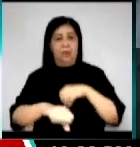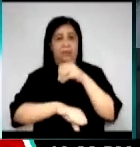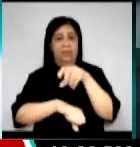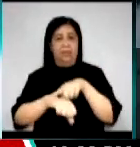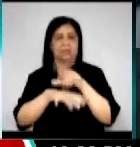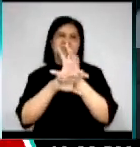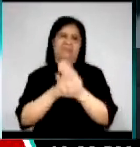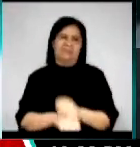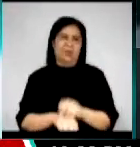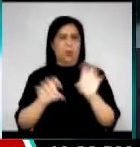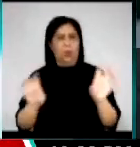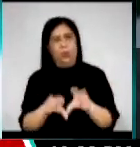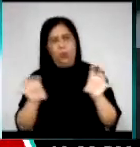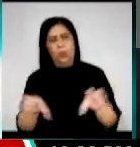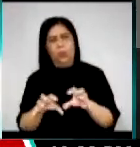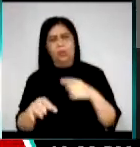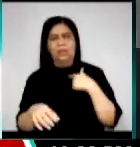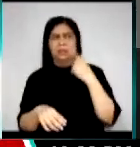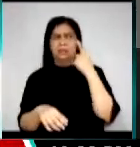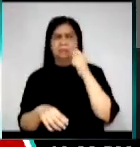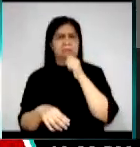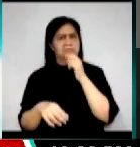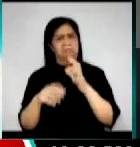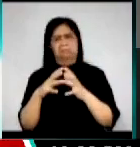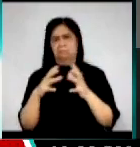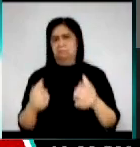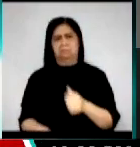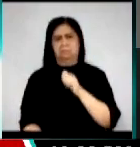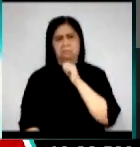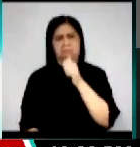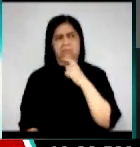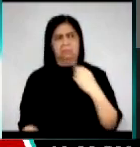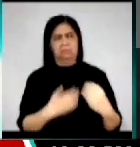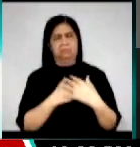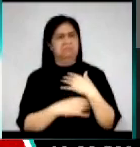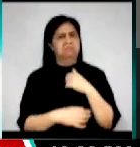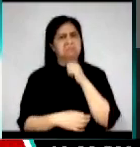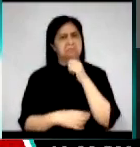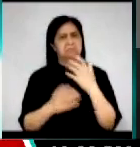work, okay, I think hindi naman. Hindi naman makaka-affect masyado.